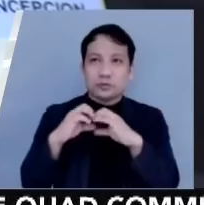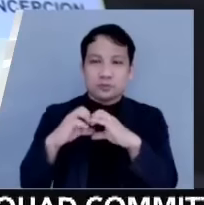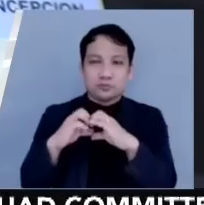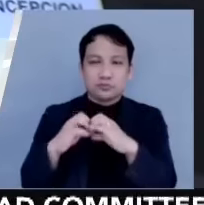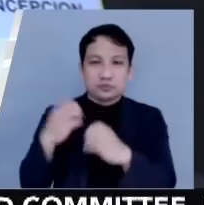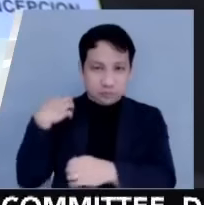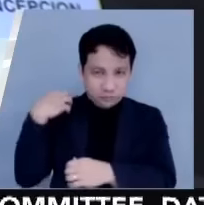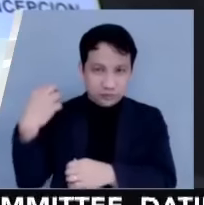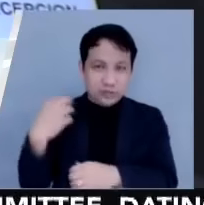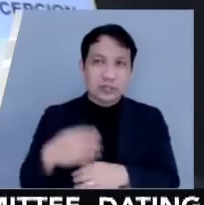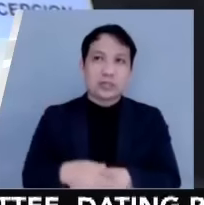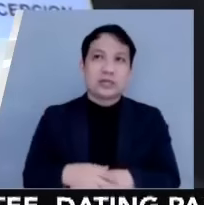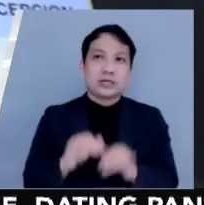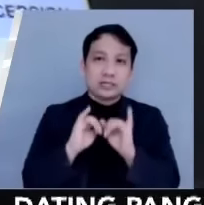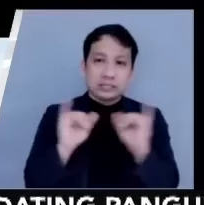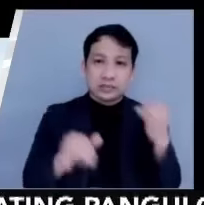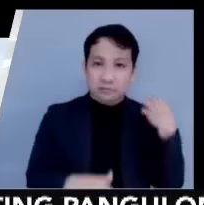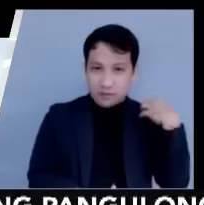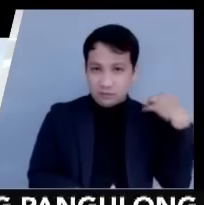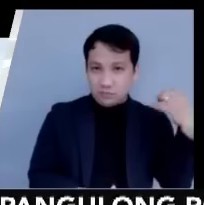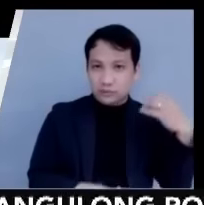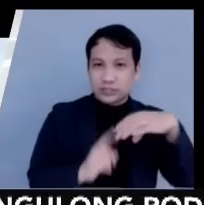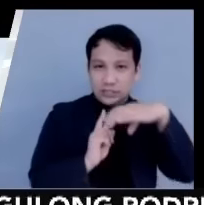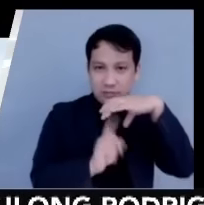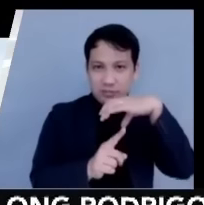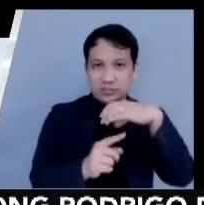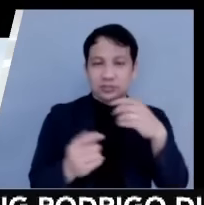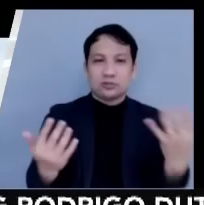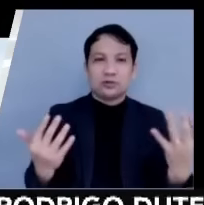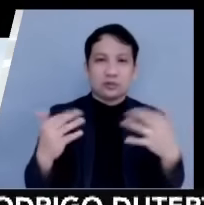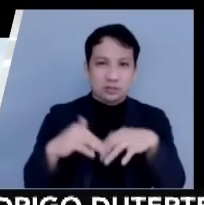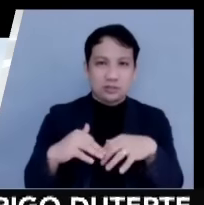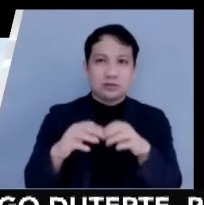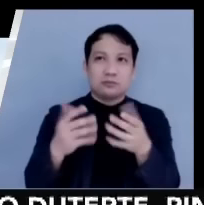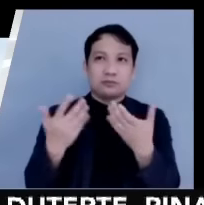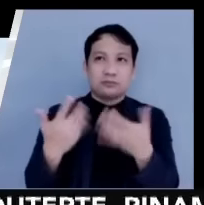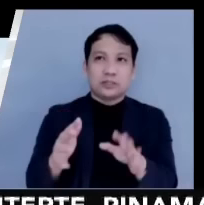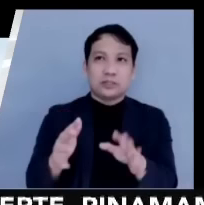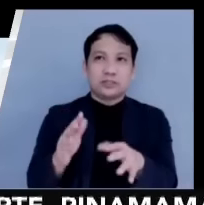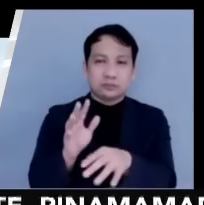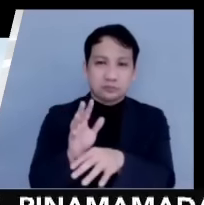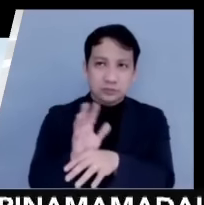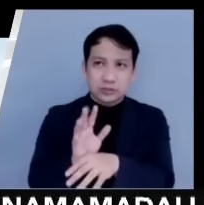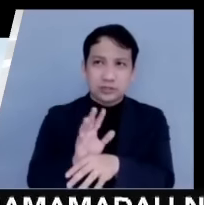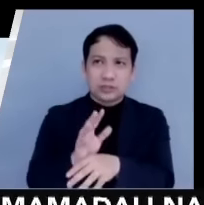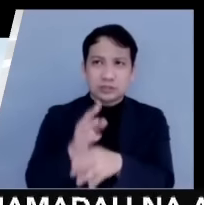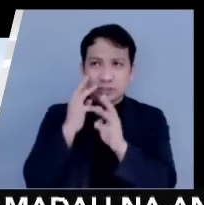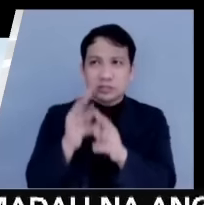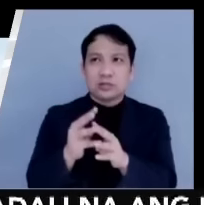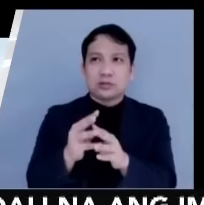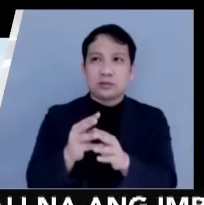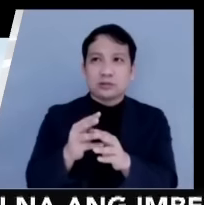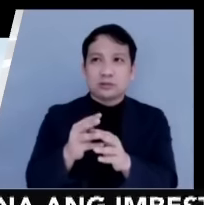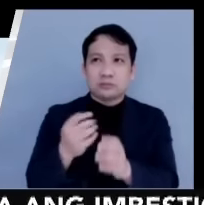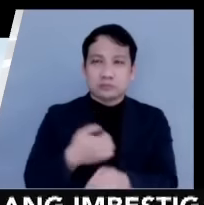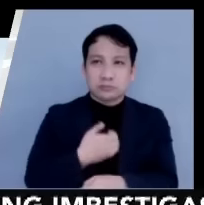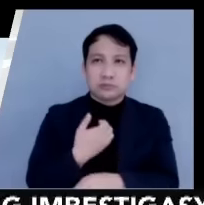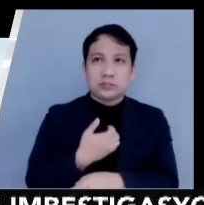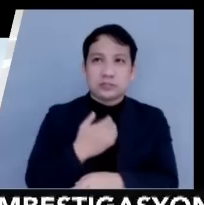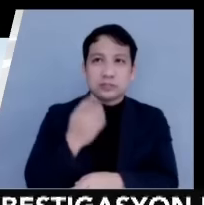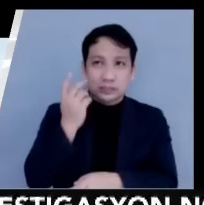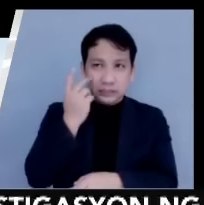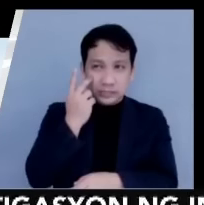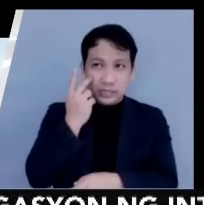mga executive ng ABS-CBN. After ipalabas ang pelikula, naging emosyonal pa si Kath and Alden